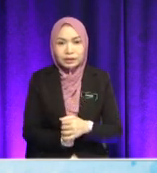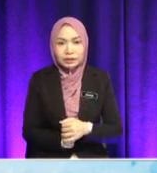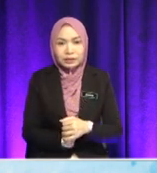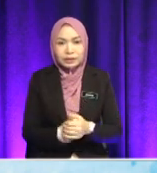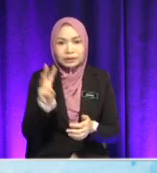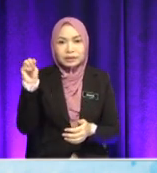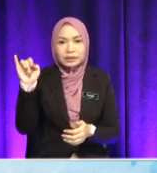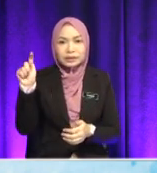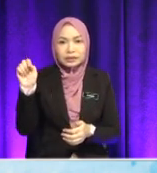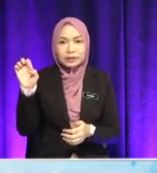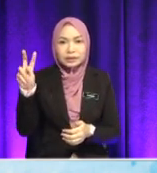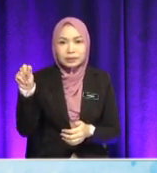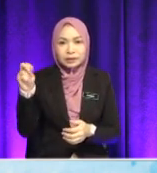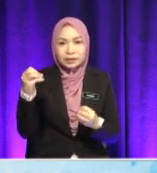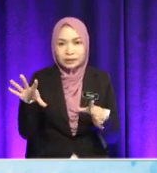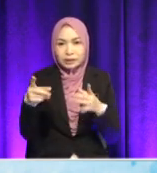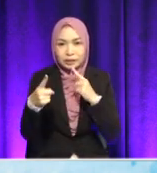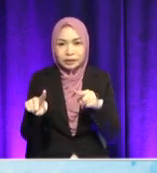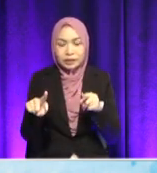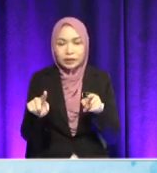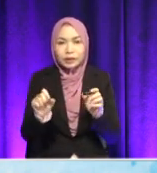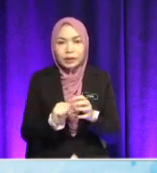untuk mitos saja